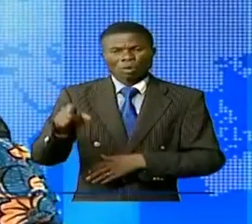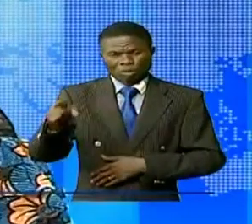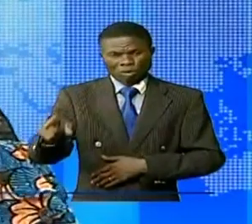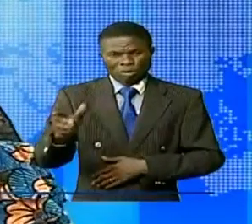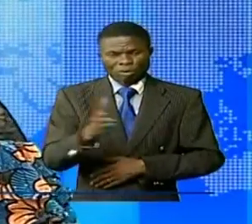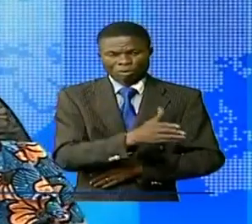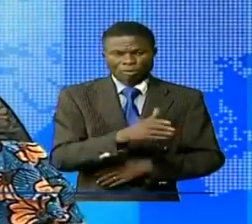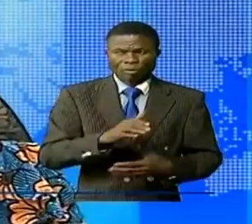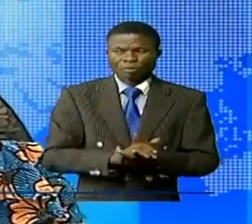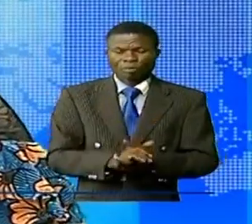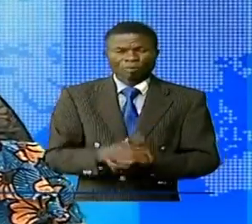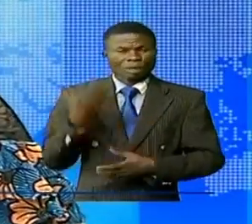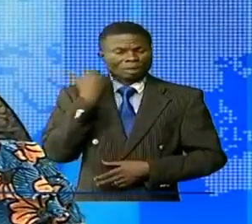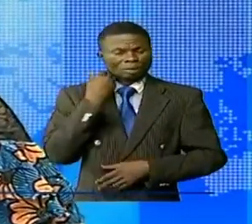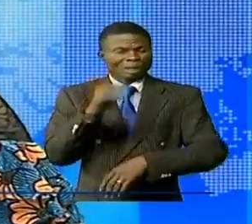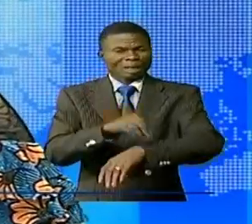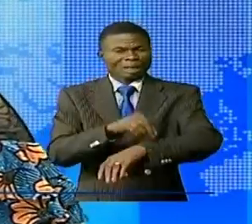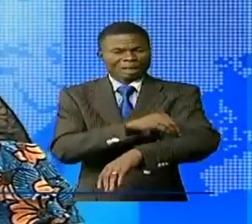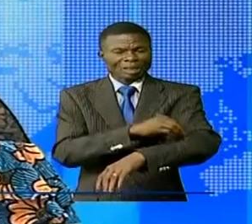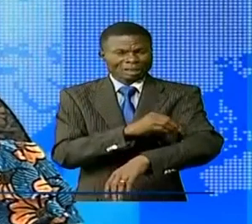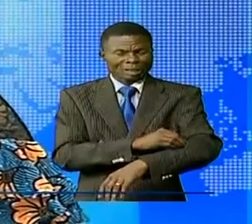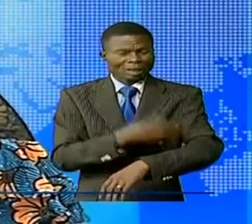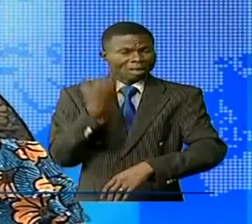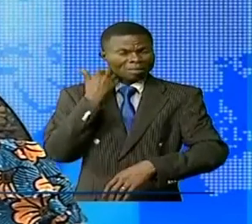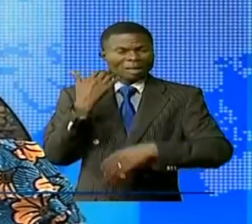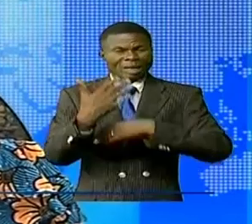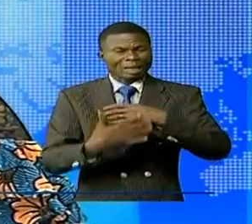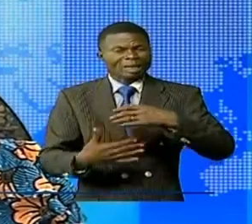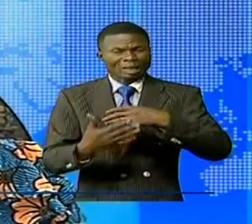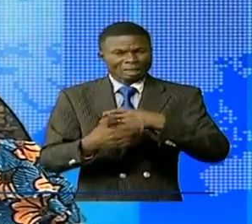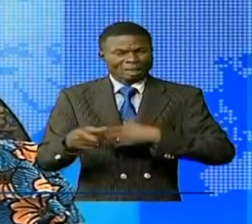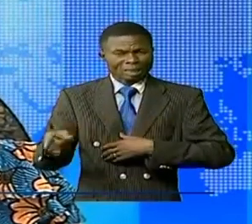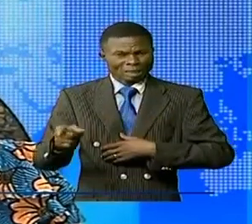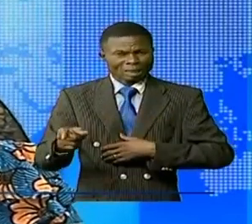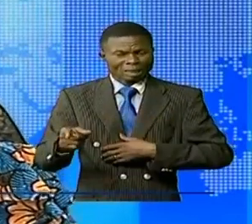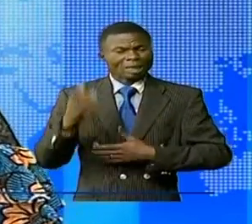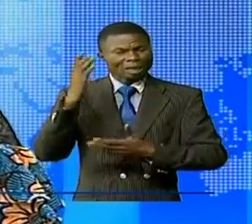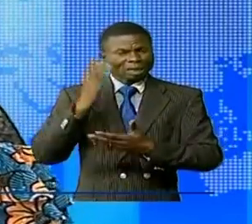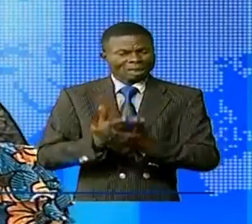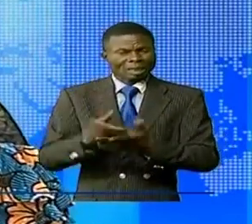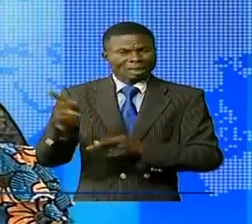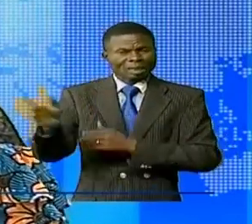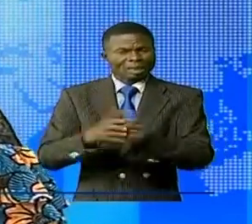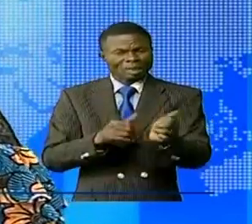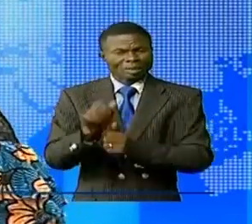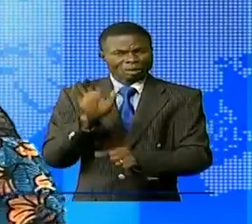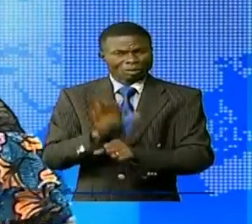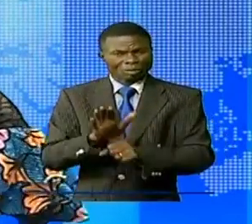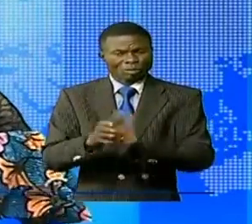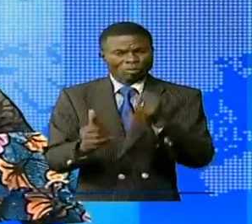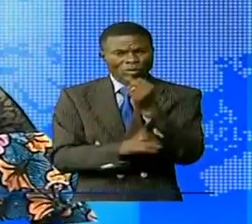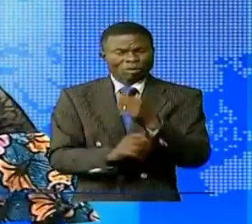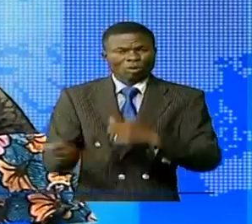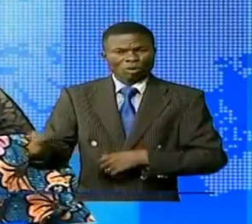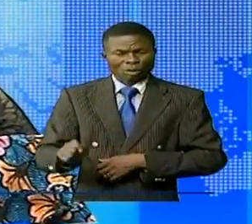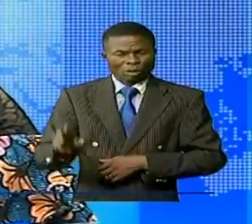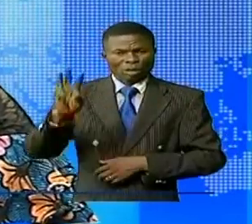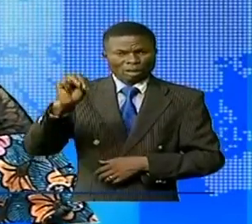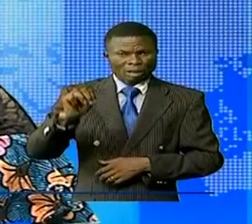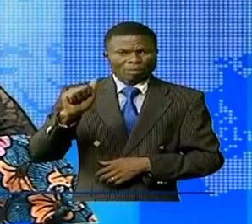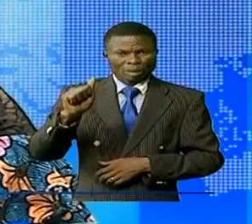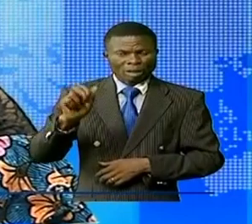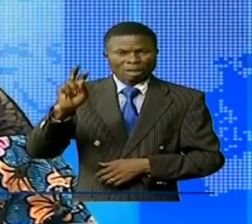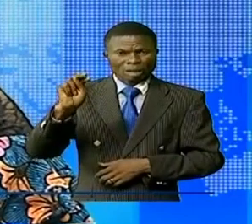La rougeole et le choléra, deux maladies qui sévissent des milliers de populations dans les territoires de Manono. Là, nous sommes dans la province